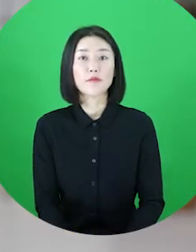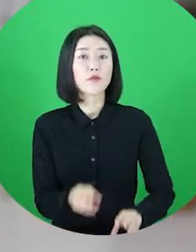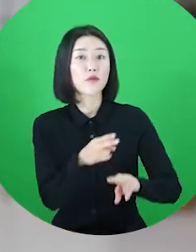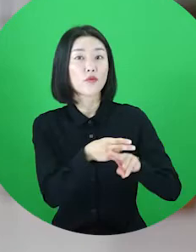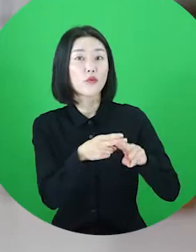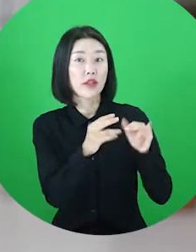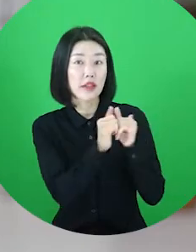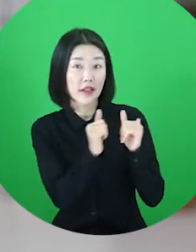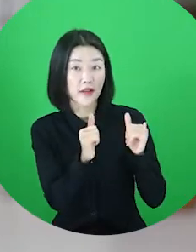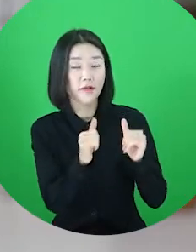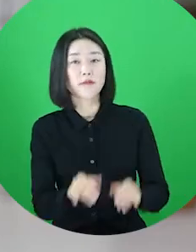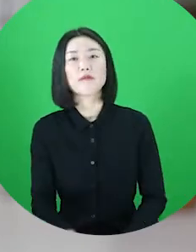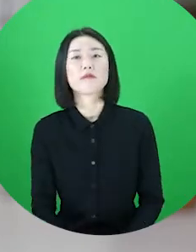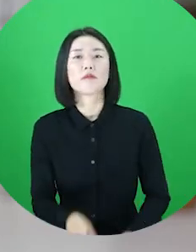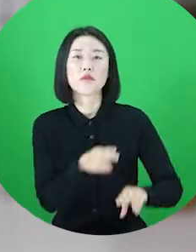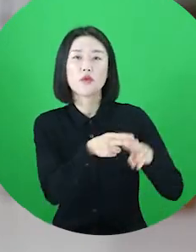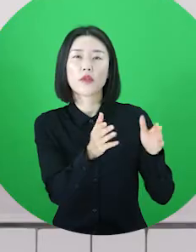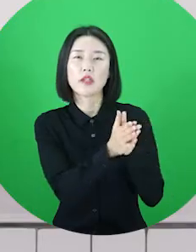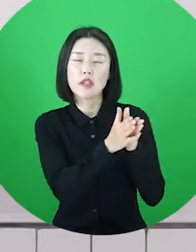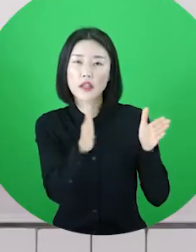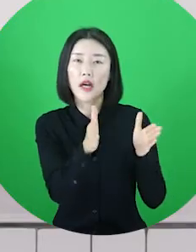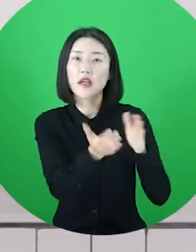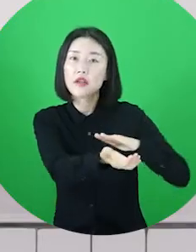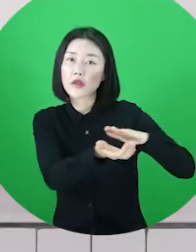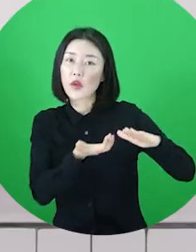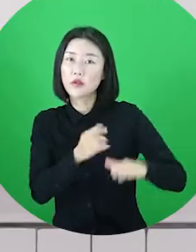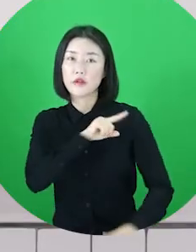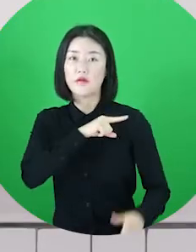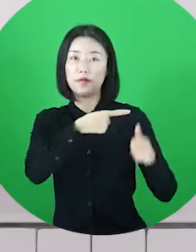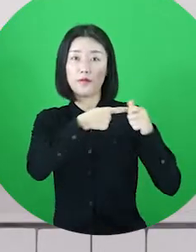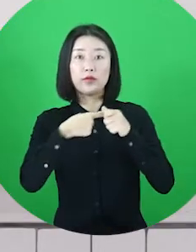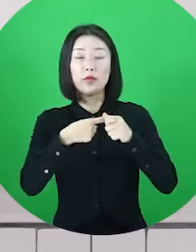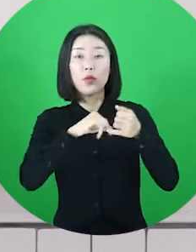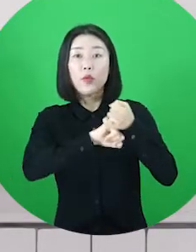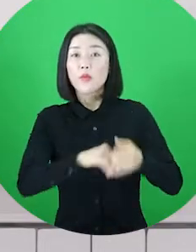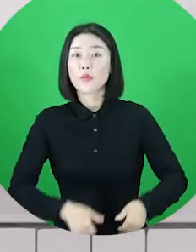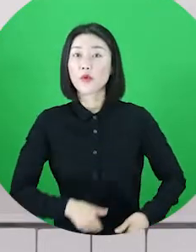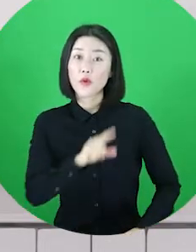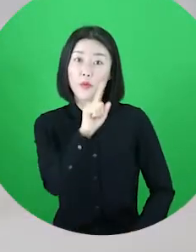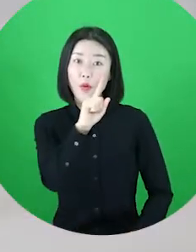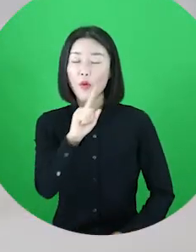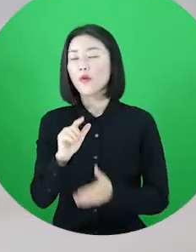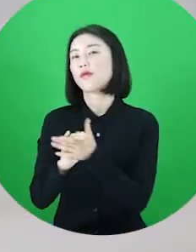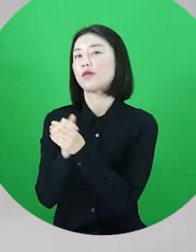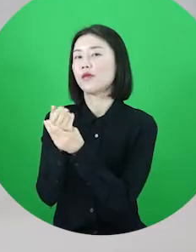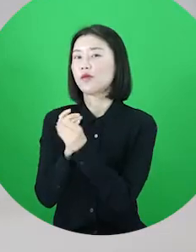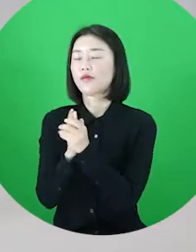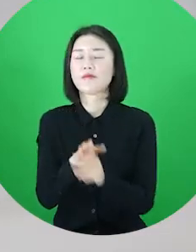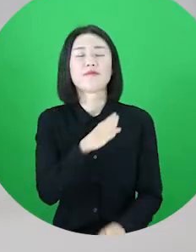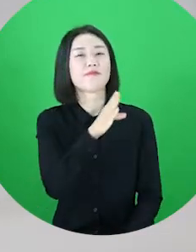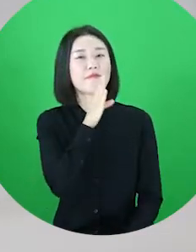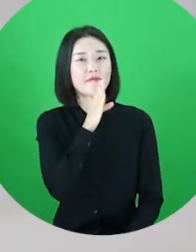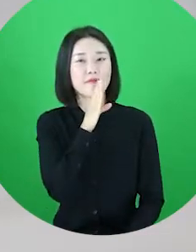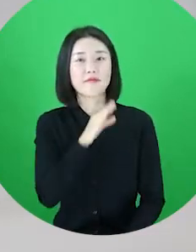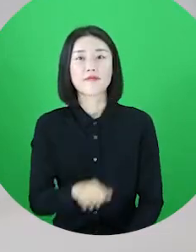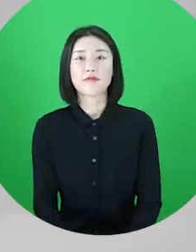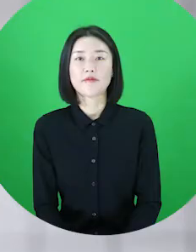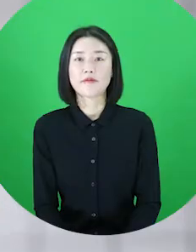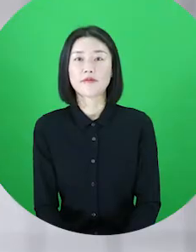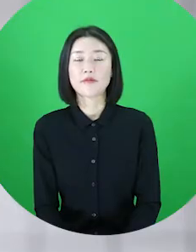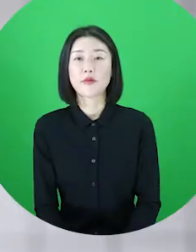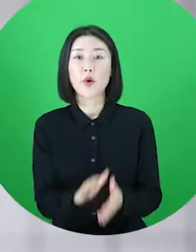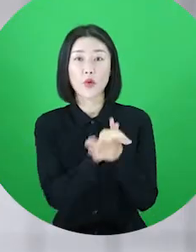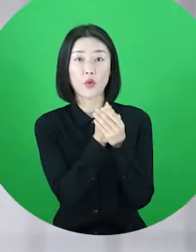요리사님, 요리를 시작하기 전에 가장 먼저 무엇을 해야 할까요? 손을 씻어요. 맞아요. 손을 깨끗하게